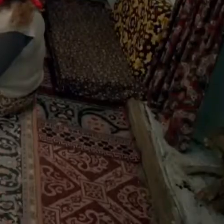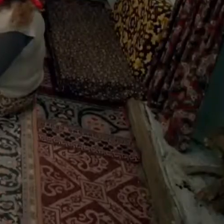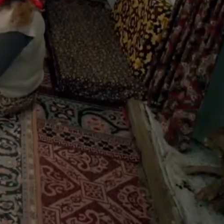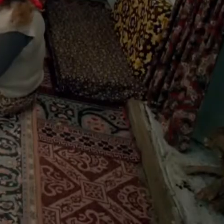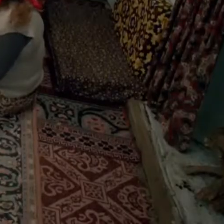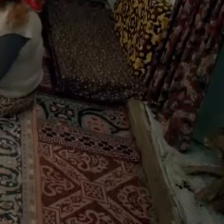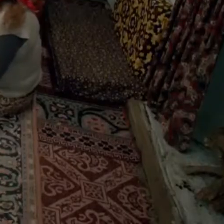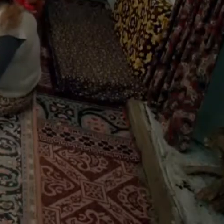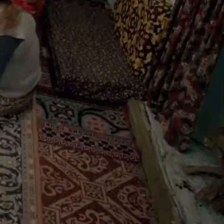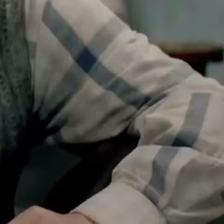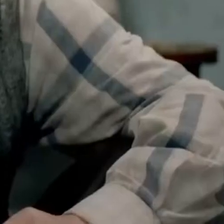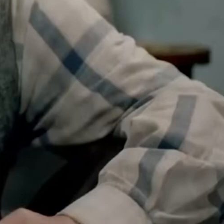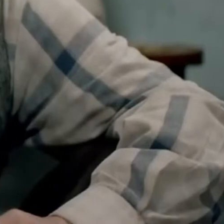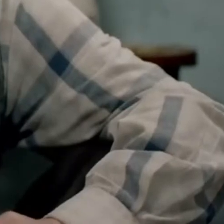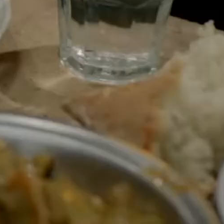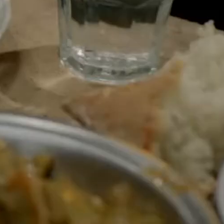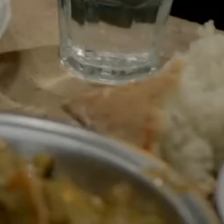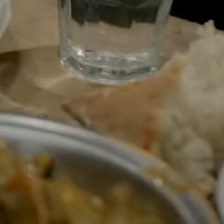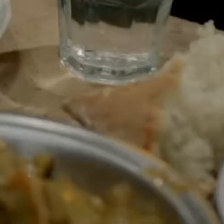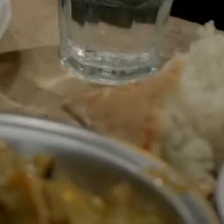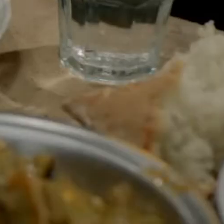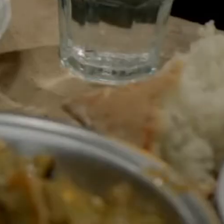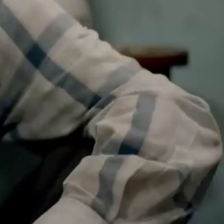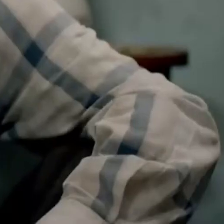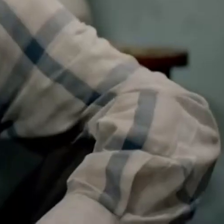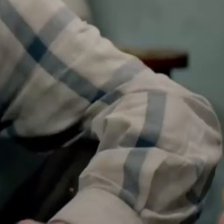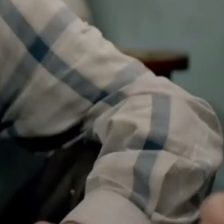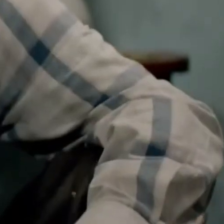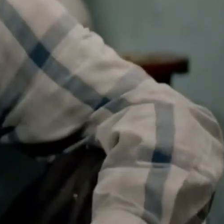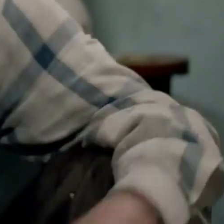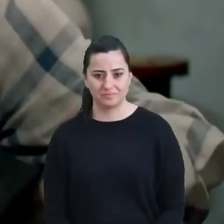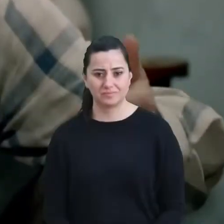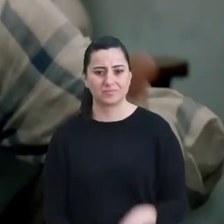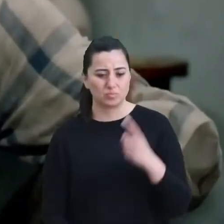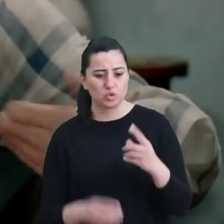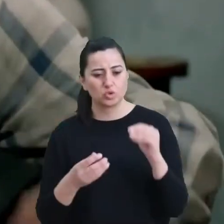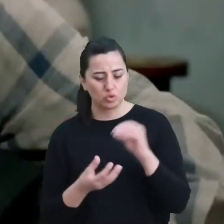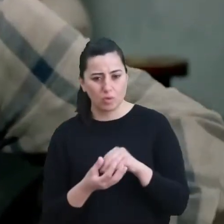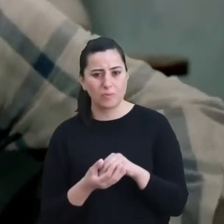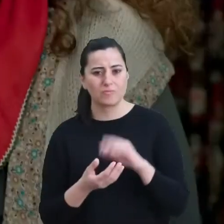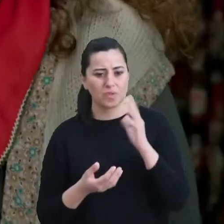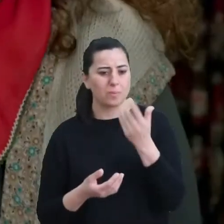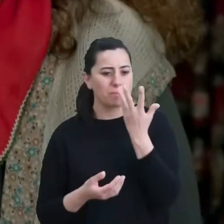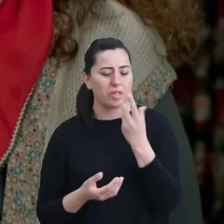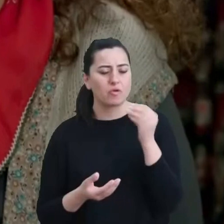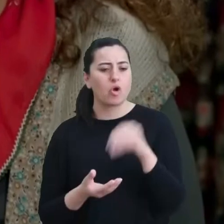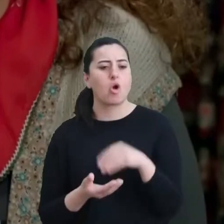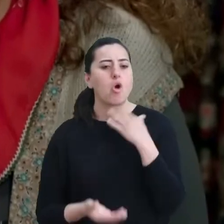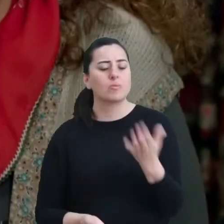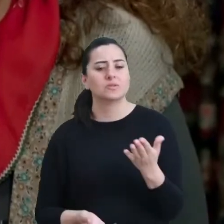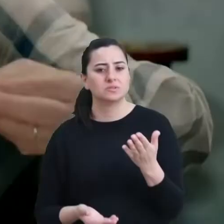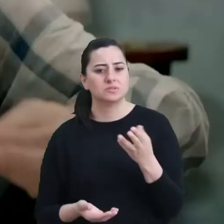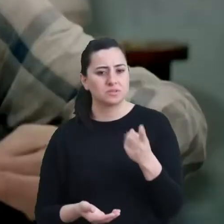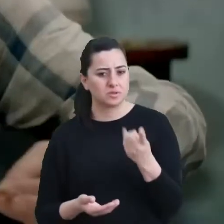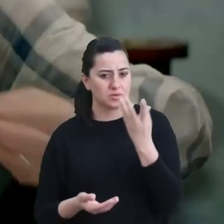Kamiller salonda. Yerde yemek yiyorlar. Dolmanın içini açıp baktı. Bir dolmaya bu kadar pirinç konur mu Cemile?